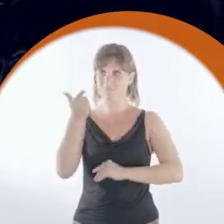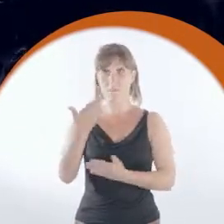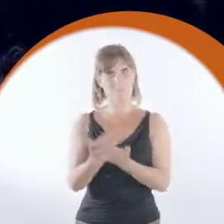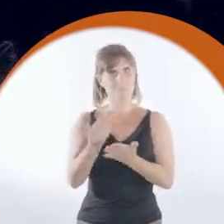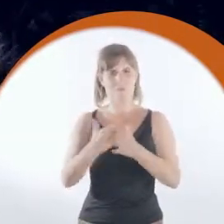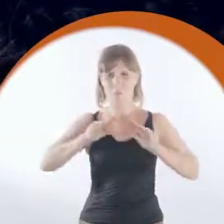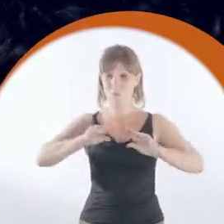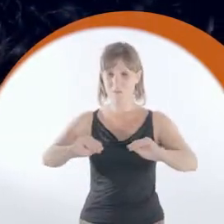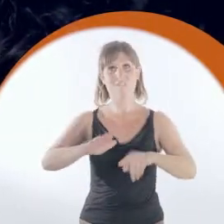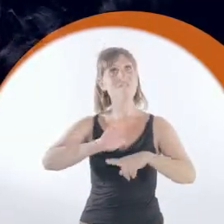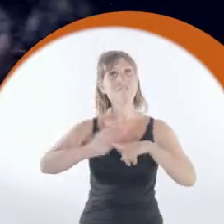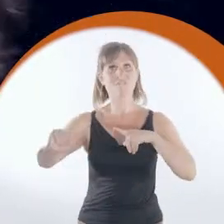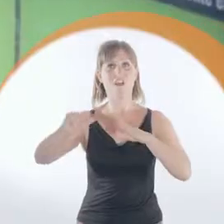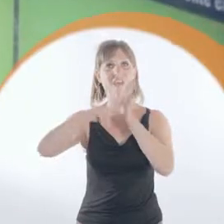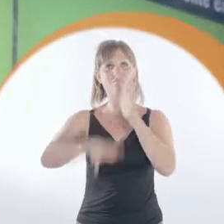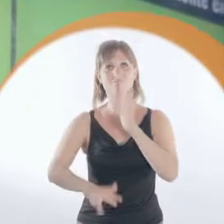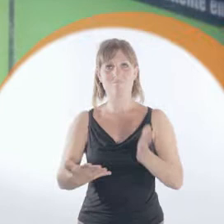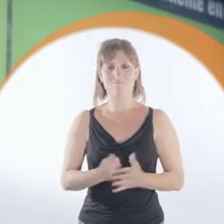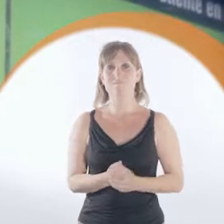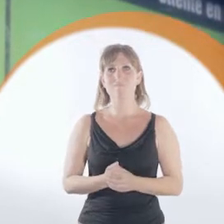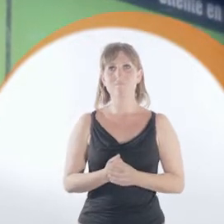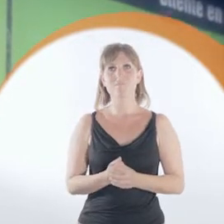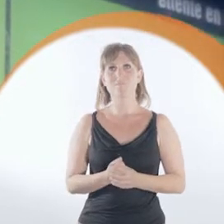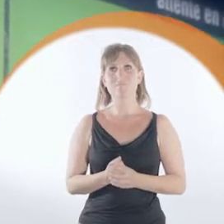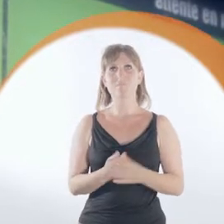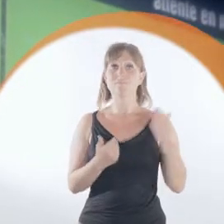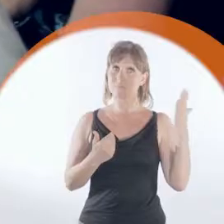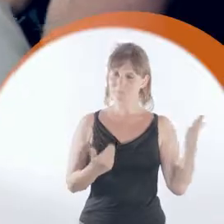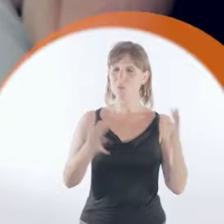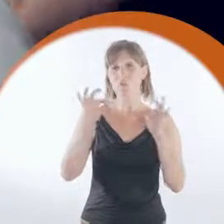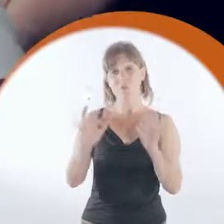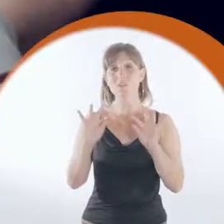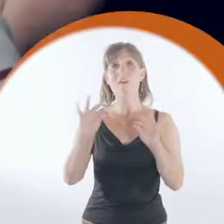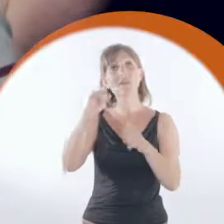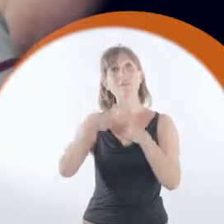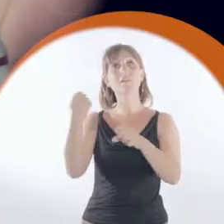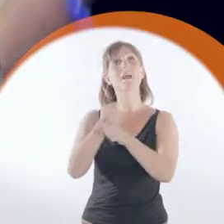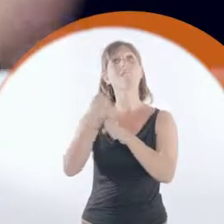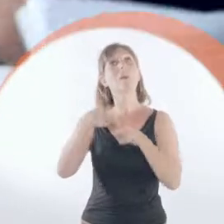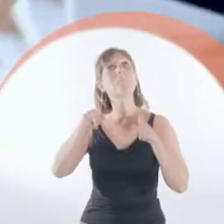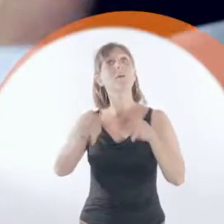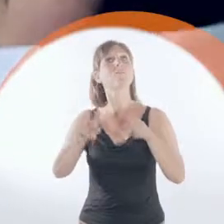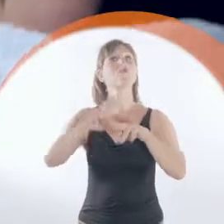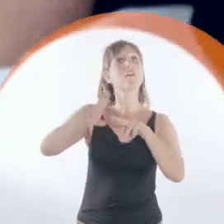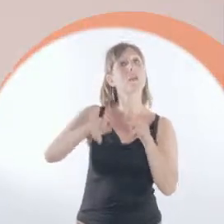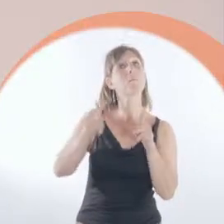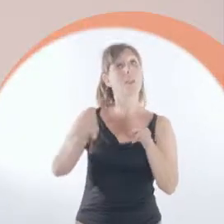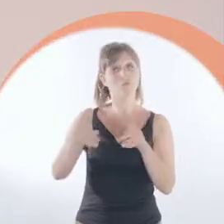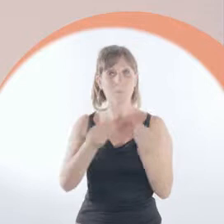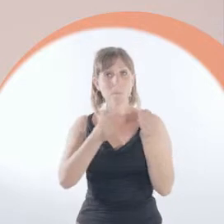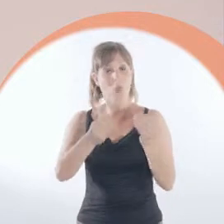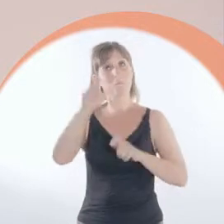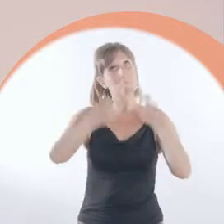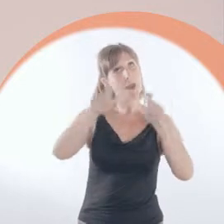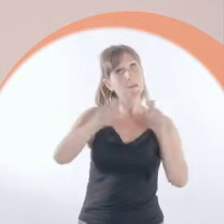modifié, traduction concrète qui se voit dans les faits. Donc c'est dans ce cadre-là qu'on a mis en place la démarche de chantier pédagogique. Les gens de la CIA y